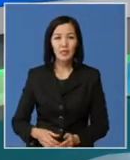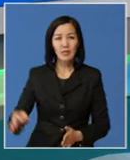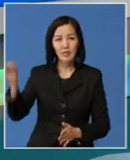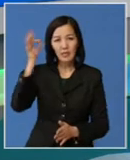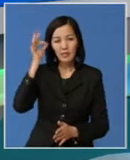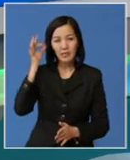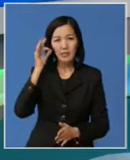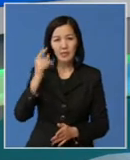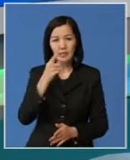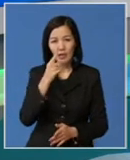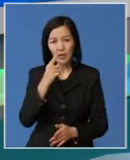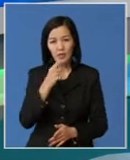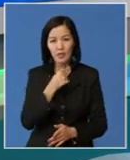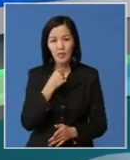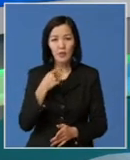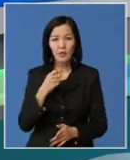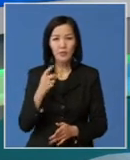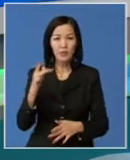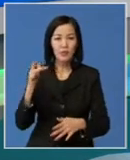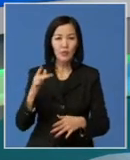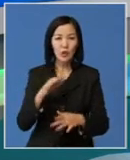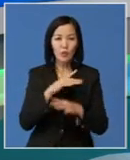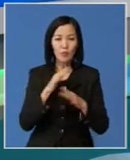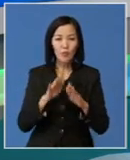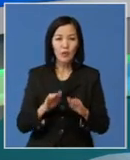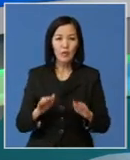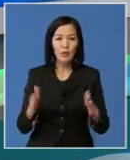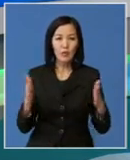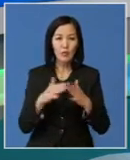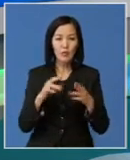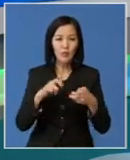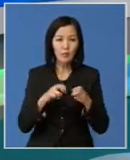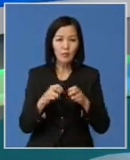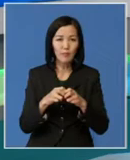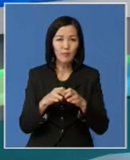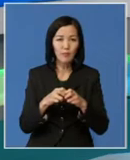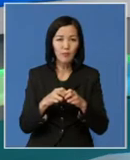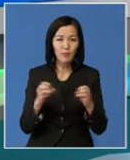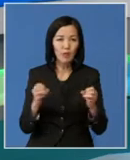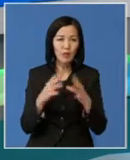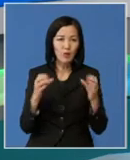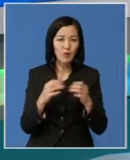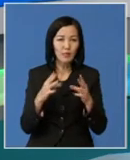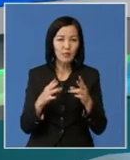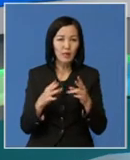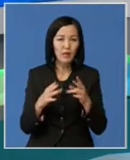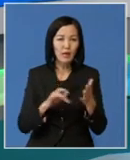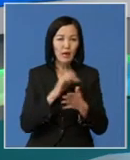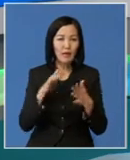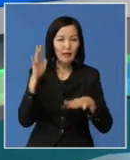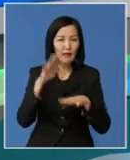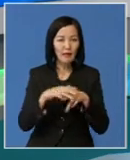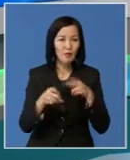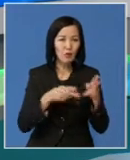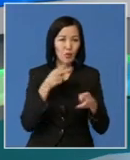Естеріңізде болса, таяу уақытта талдықорғандық бірнеше көппалалана баспана мәселелері бойынша дауласып, қала әкіміне біраз өтініш